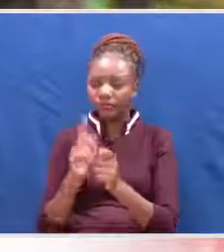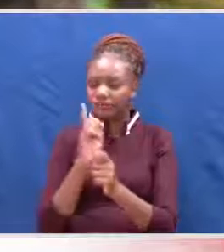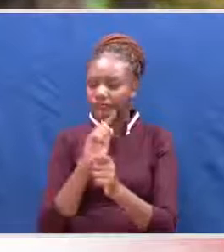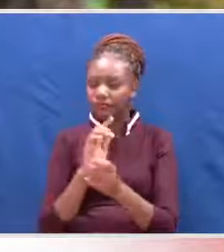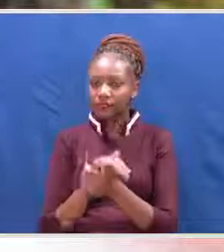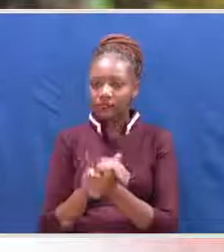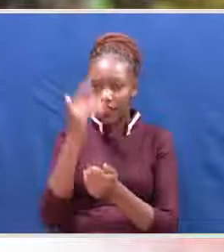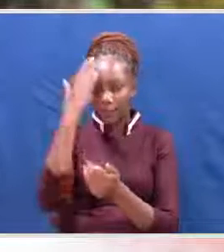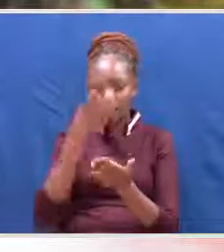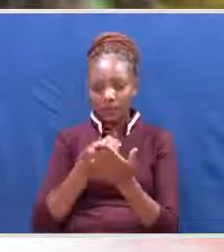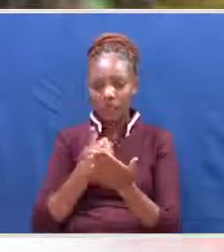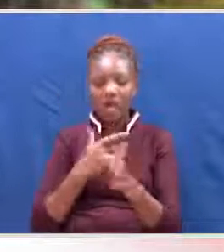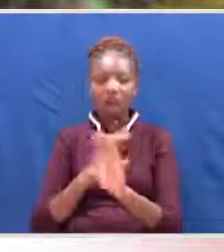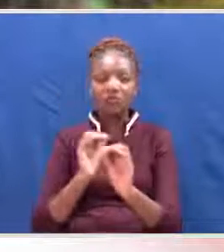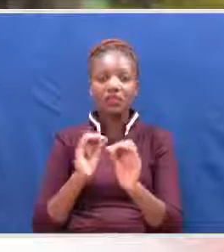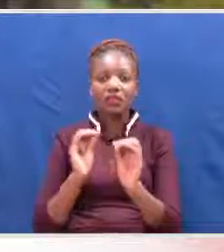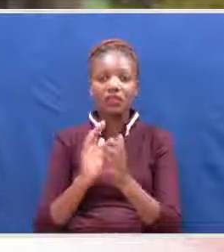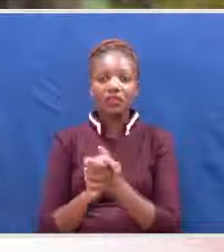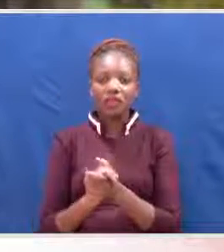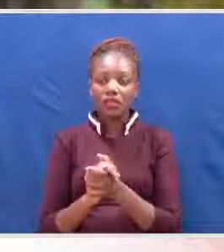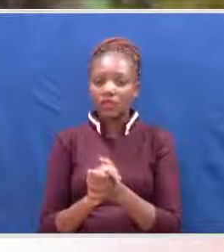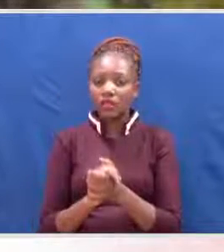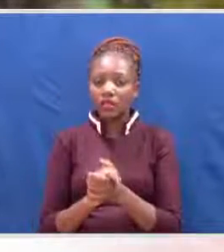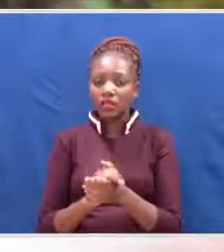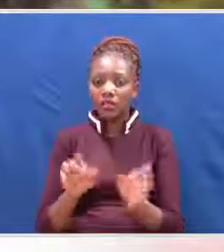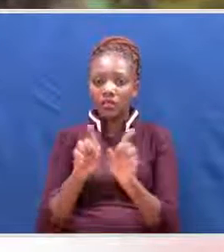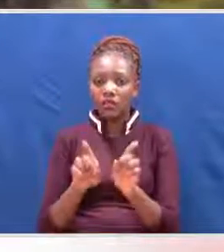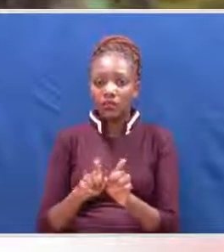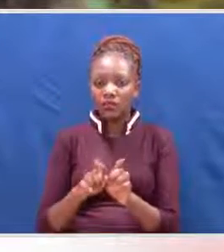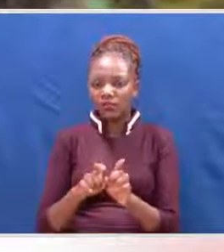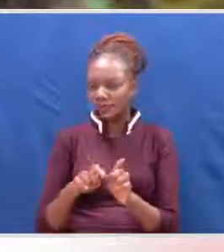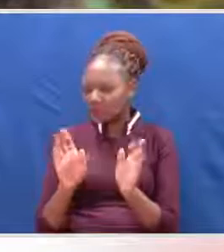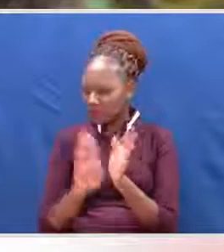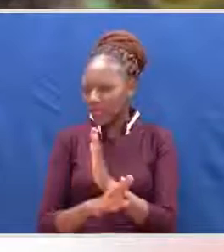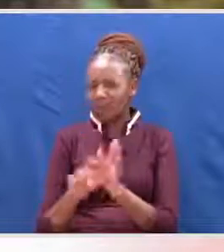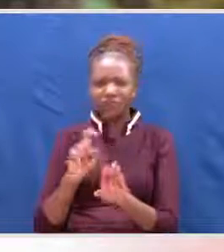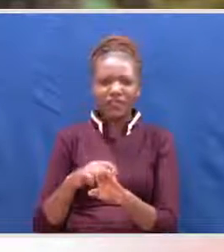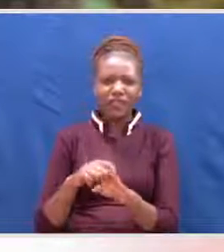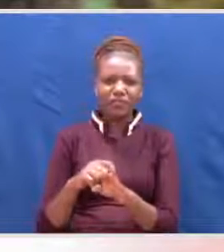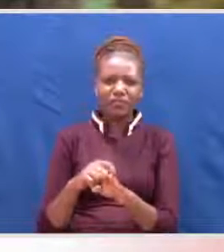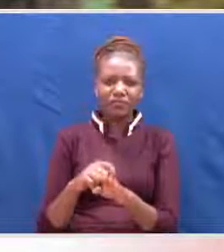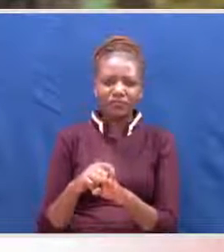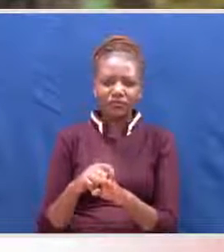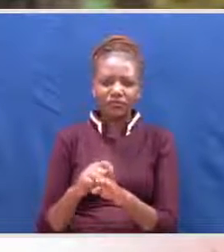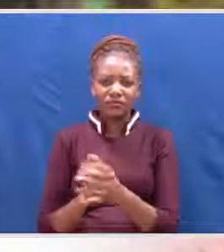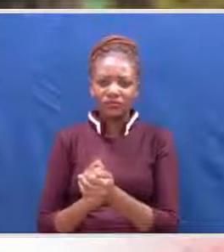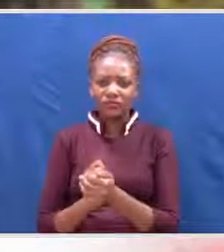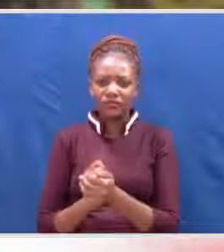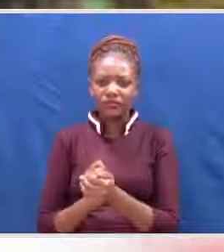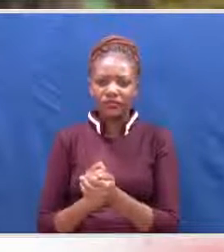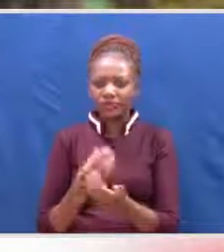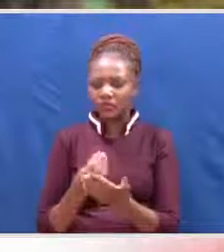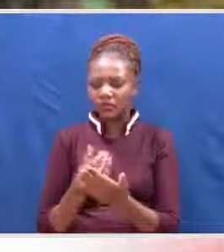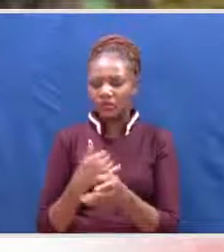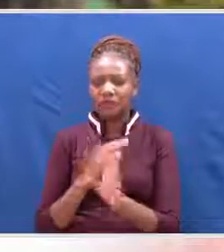hawakuwa na fedha pia za kuendelea na kucheza. So pia wakati aliumia pia ilikuwa wakati mbaya kwa sababu kampuni pia yenyewe ilikuwa imeenda chini, ilikuwa